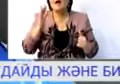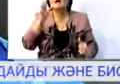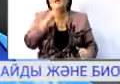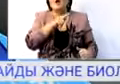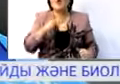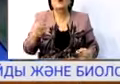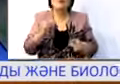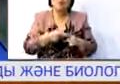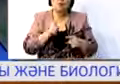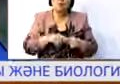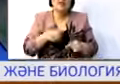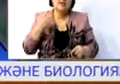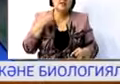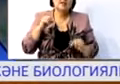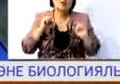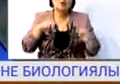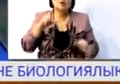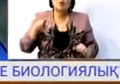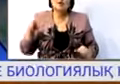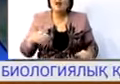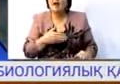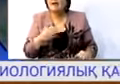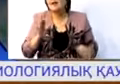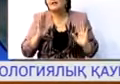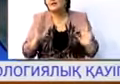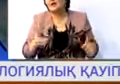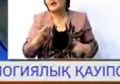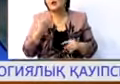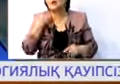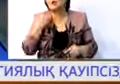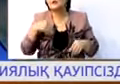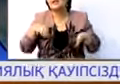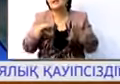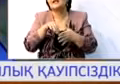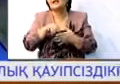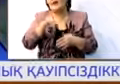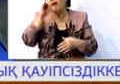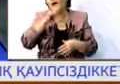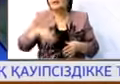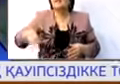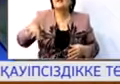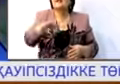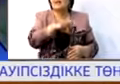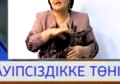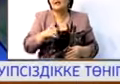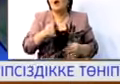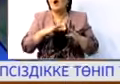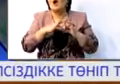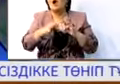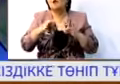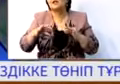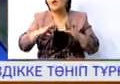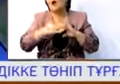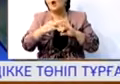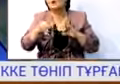уақытта осындай сыр спортшыларын тек осы Қызылорданың деңгейінде емес, Қазақстан деңгейінде аудандағы,